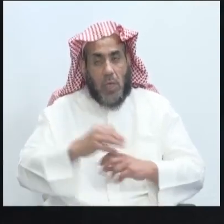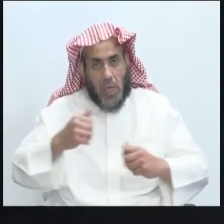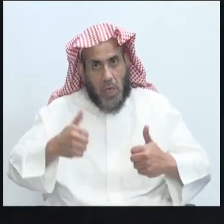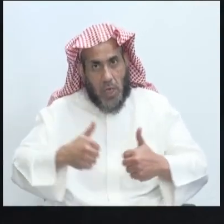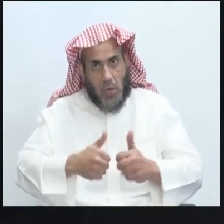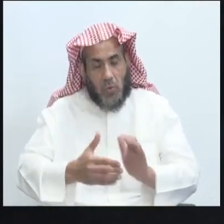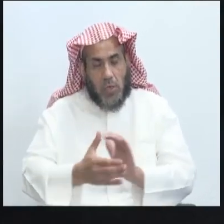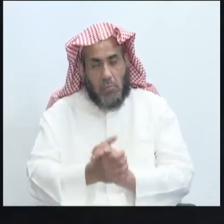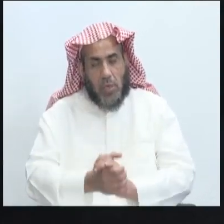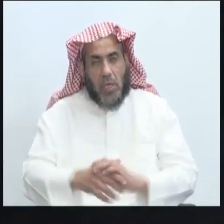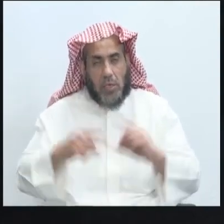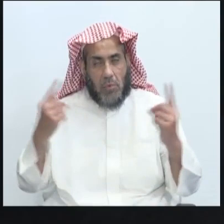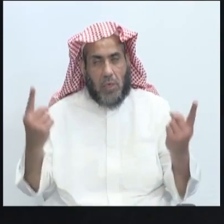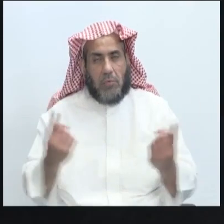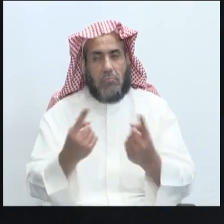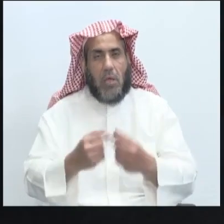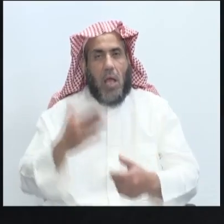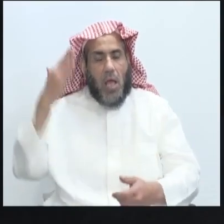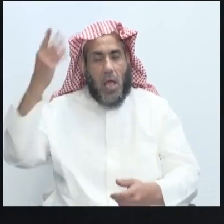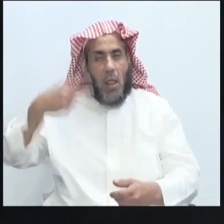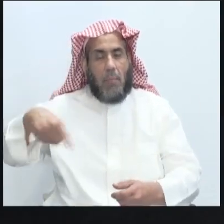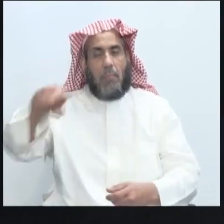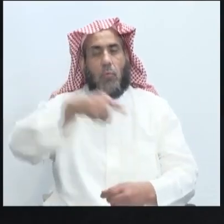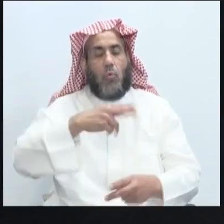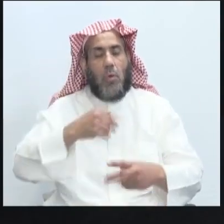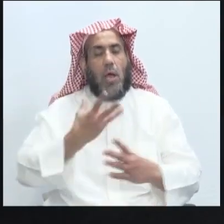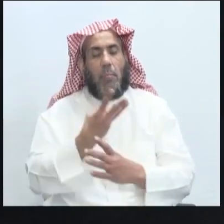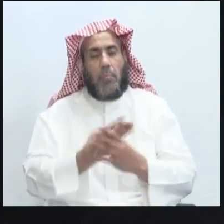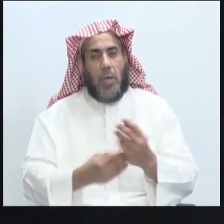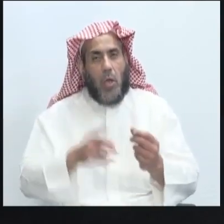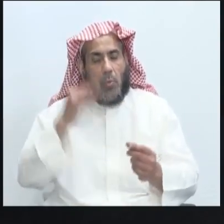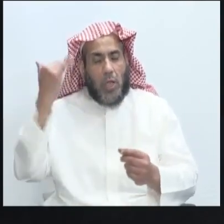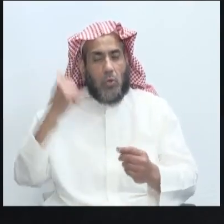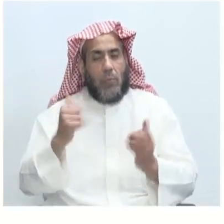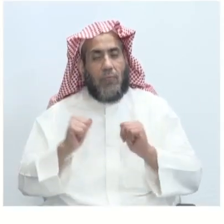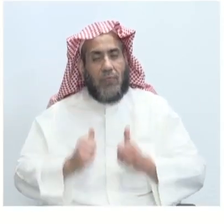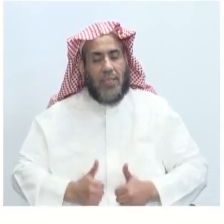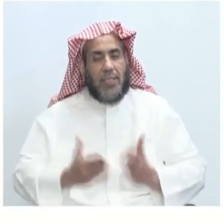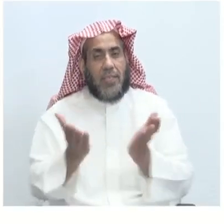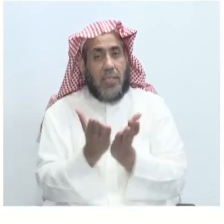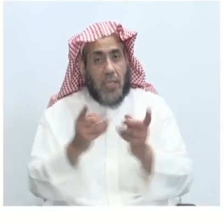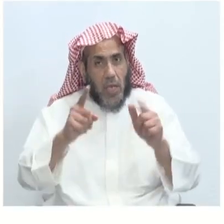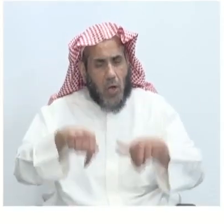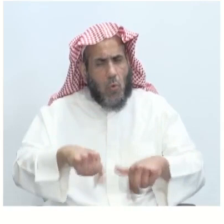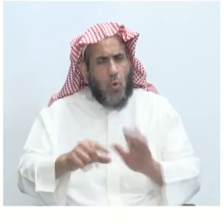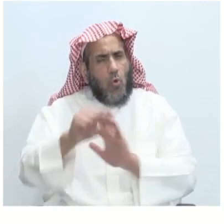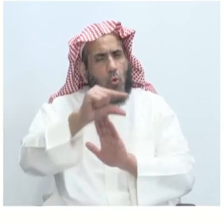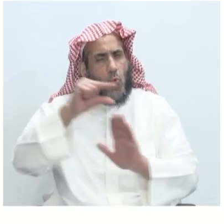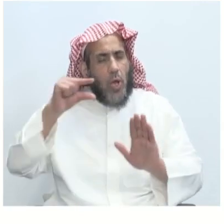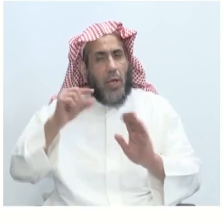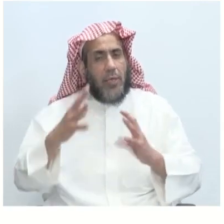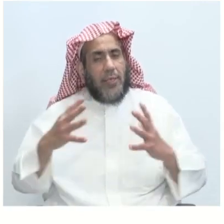اله وصحبه اجمعين اهلا بكم ابنائي وبناتي الطلاب في درسنا لهذا اليوم بعنوان